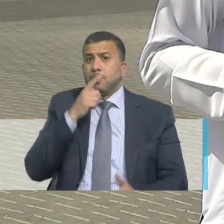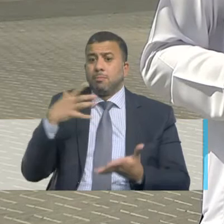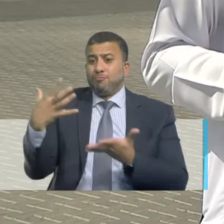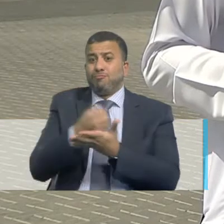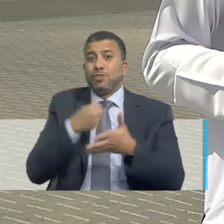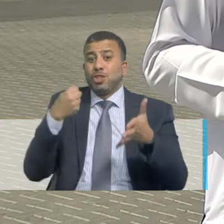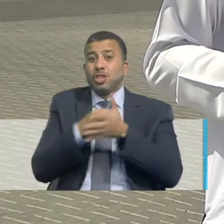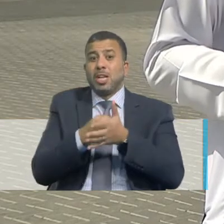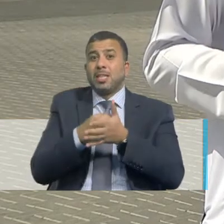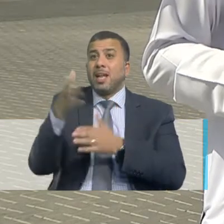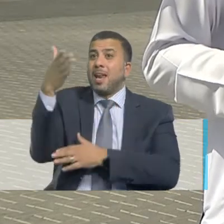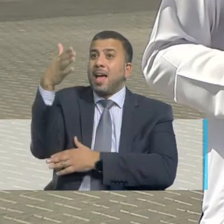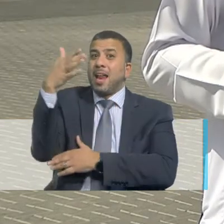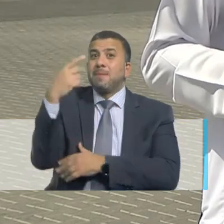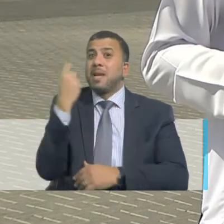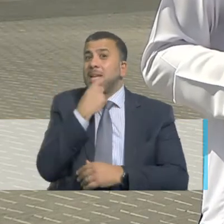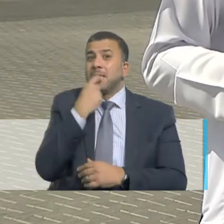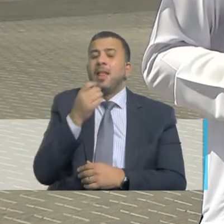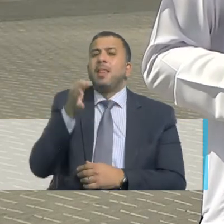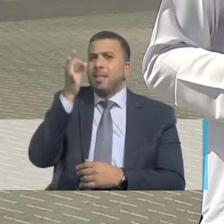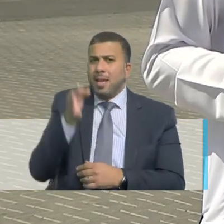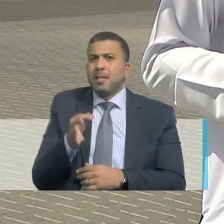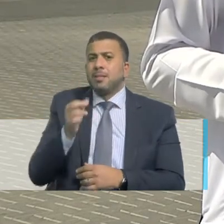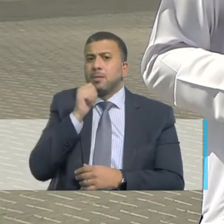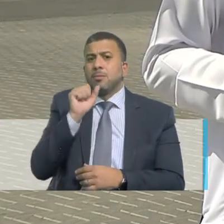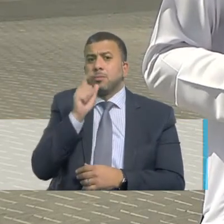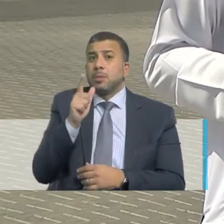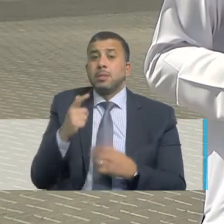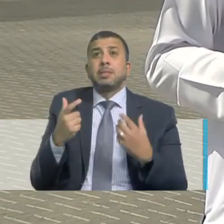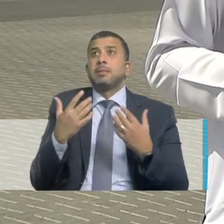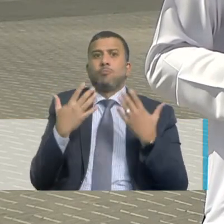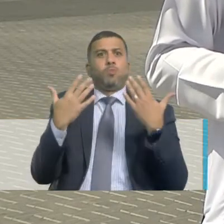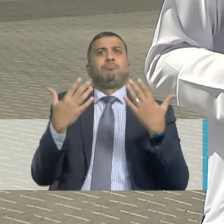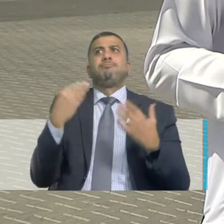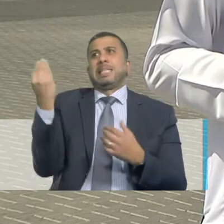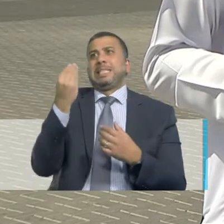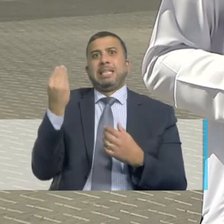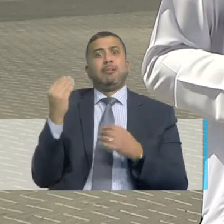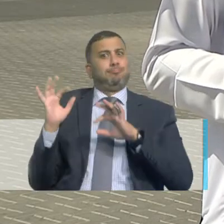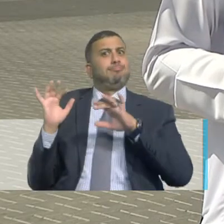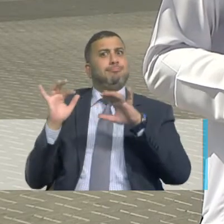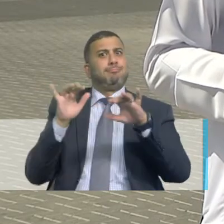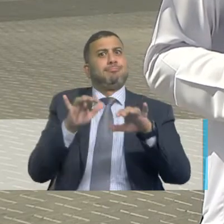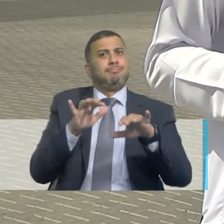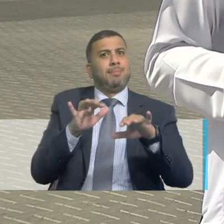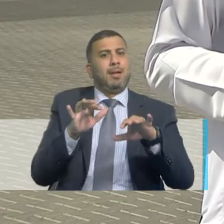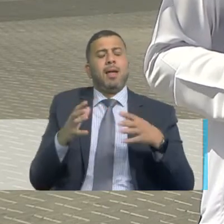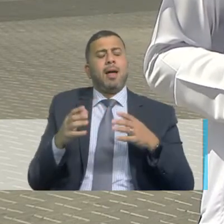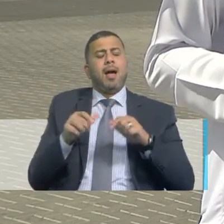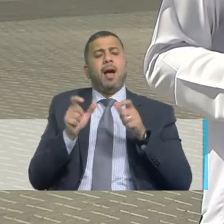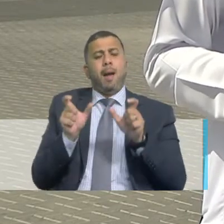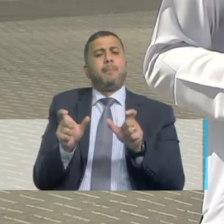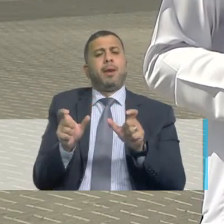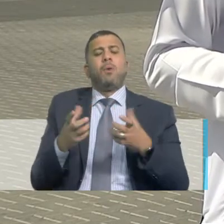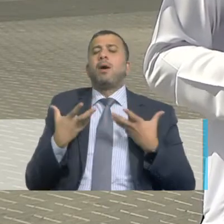شاطئ الحمرية على العلم الأزرق هو التأكيد على مكانته كوجهة سياحية جاذبة توفر كافة وسائل الأمن